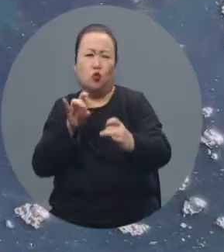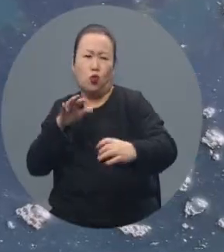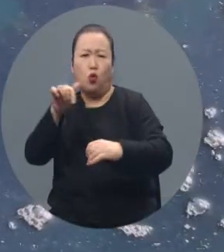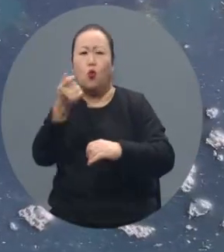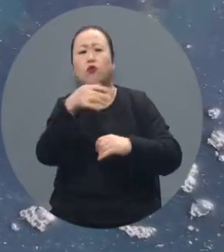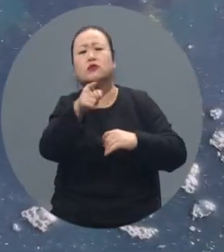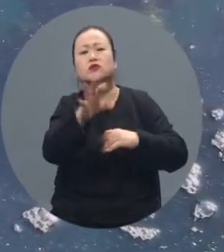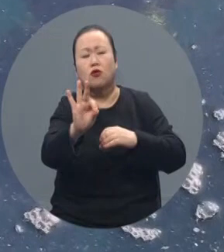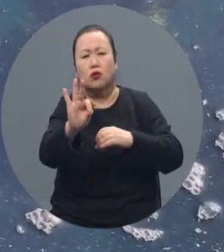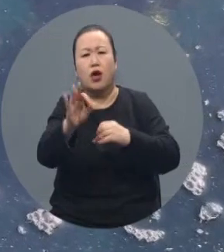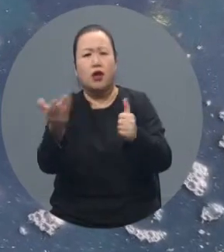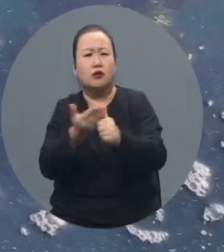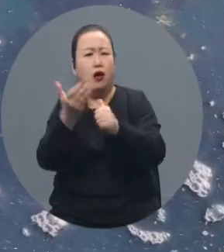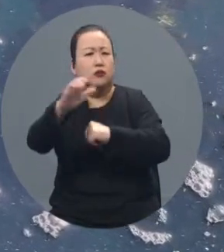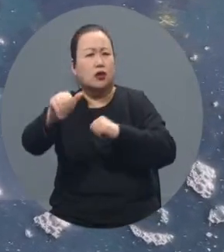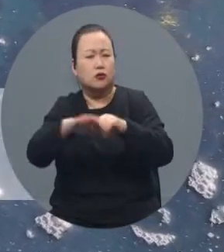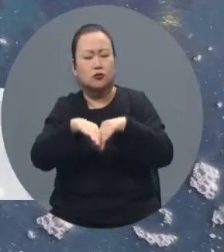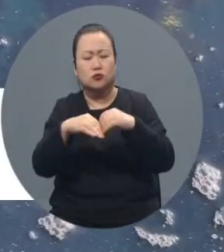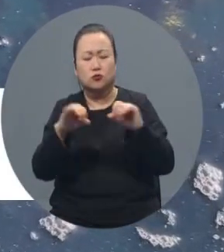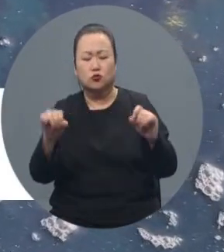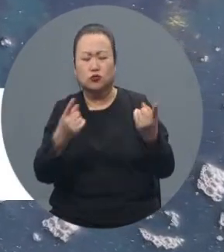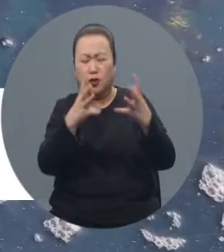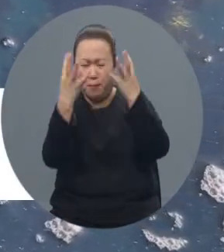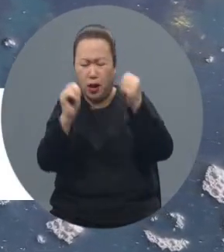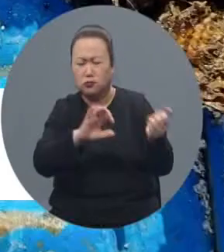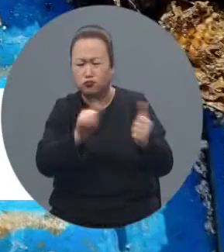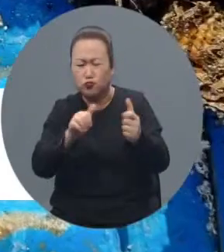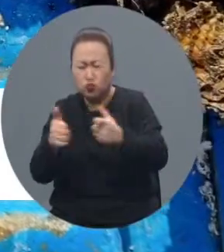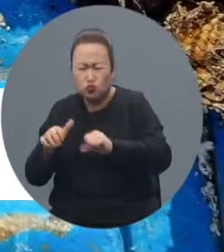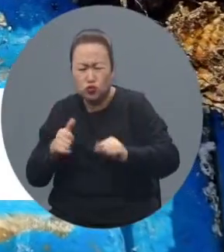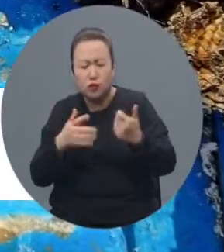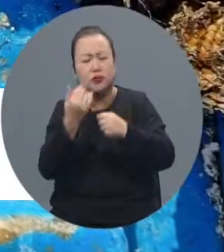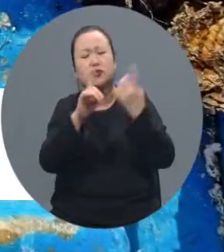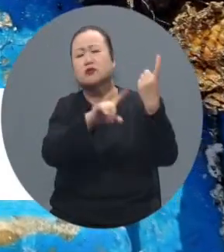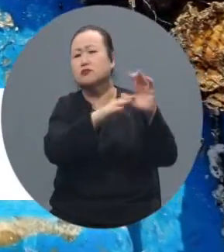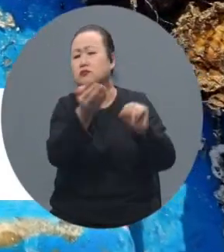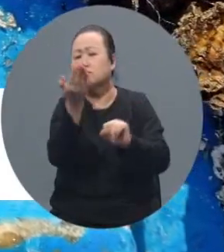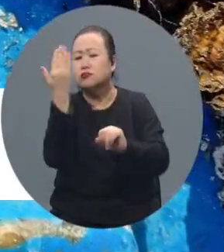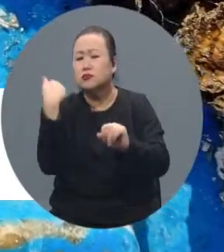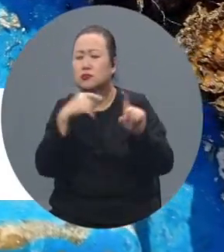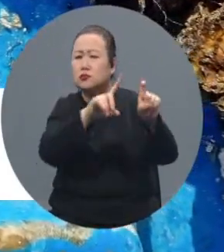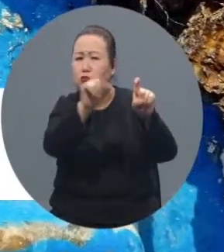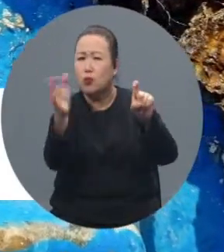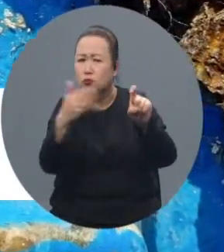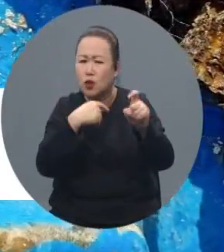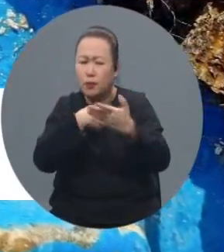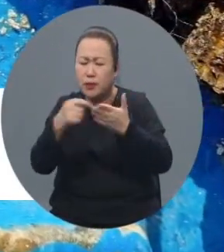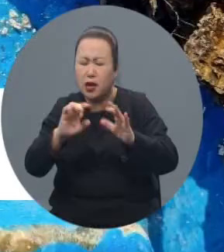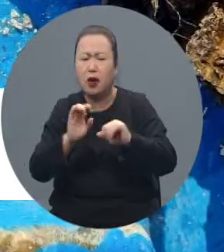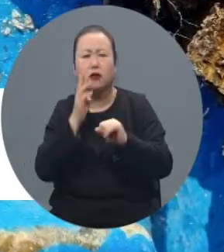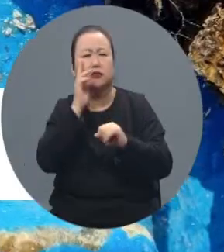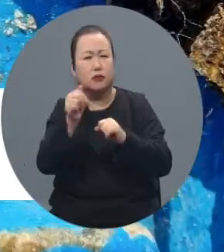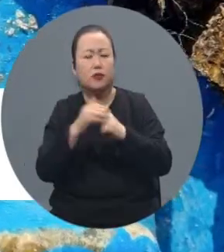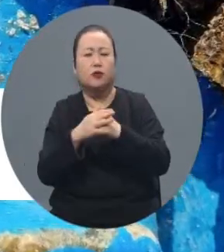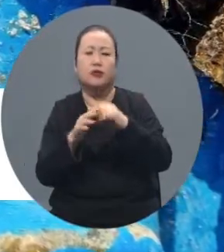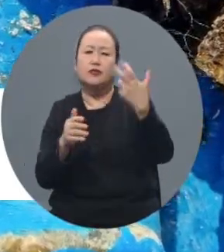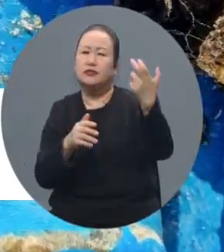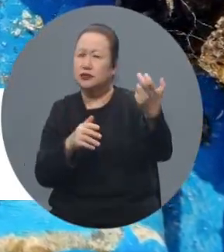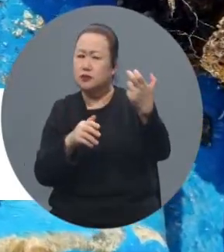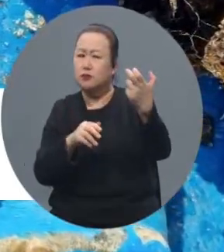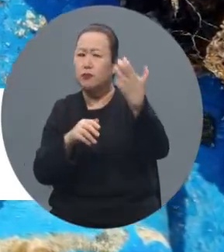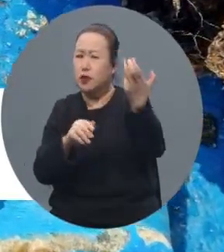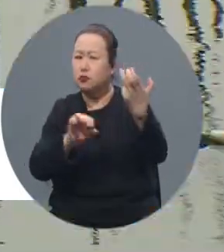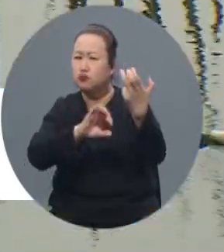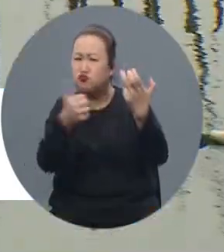고성 등 남해안 굴 양식장에서 집단 폐사가 발생하기 시작한 건 지난 10월부터. 피해가 심한 양식장은 7,